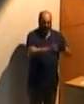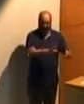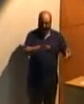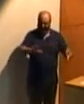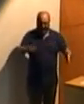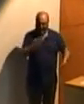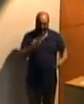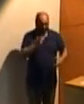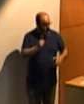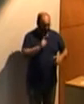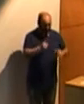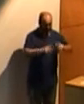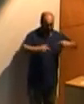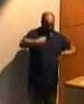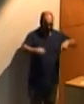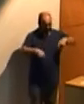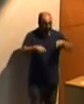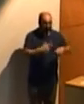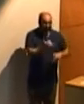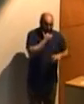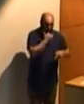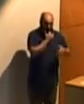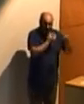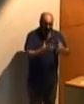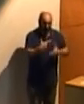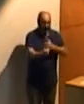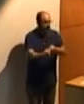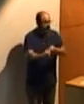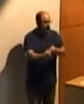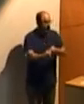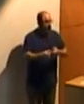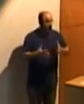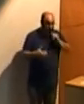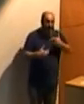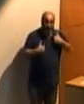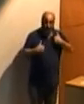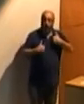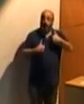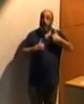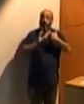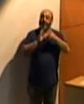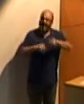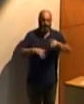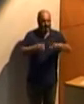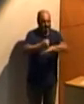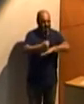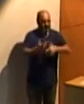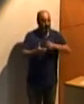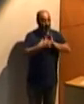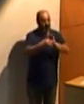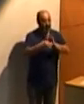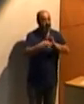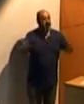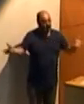parce qu'il ya de l'adaptabilité grâce à ses erreurs or si nous sommes avant tout une relation ce qui me semble important c'est de penser